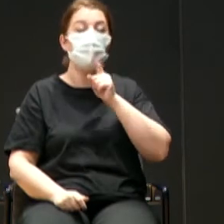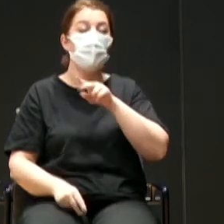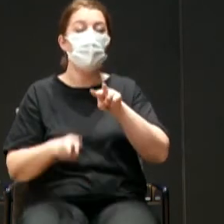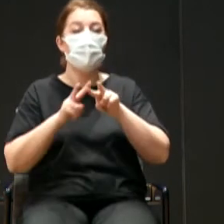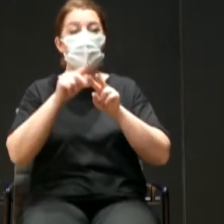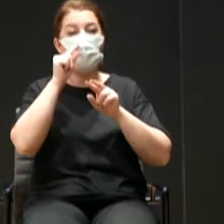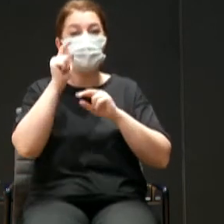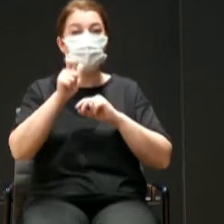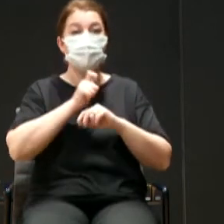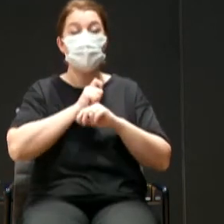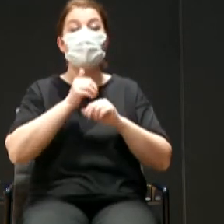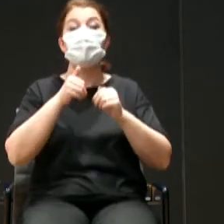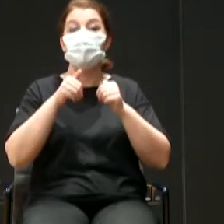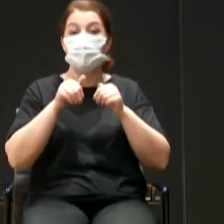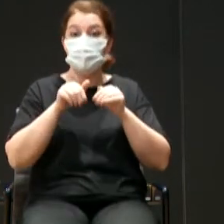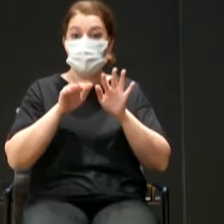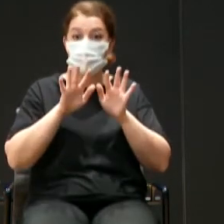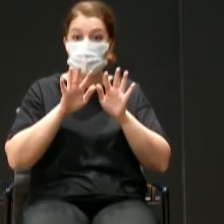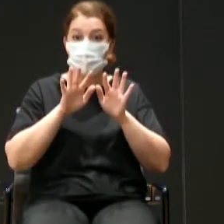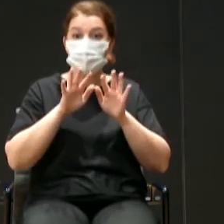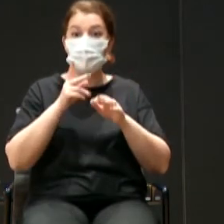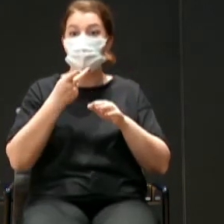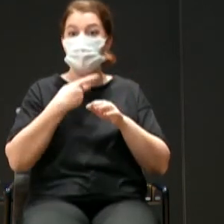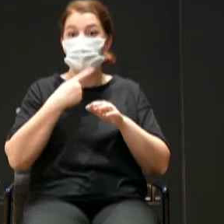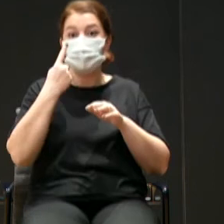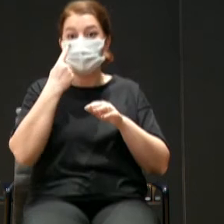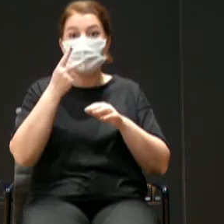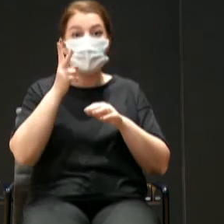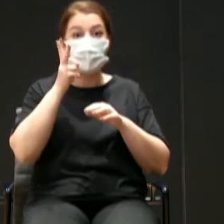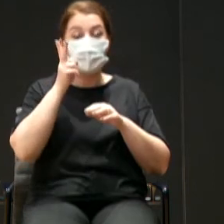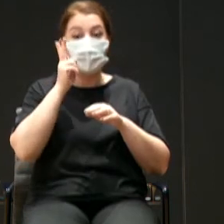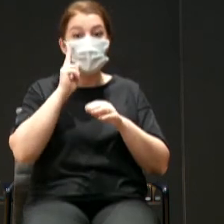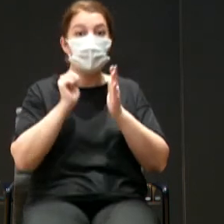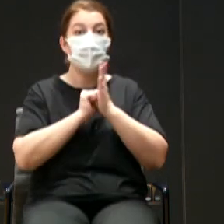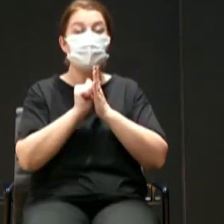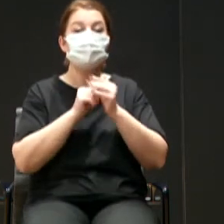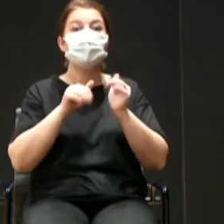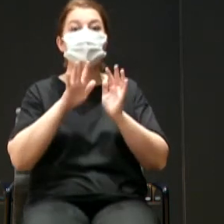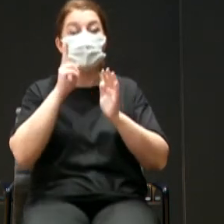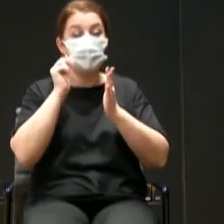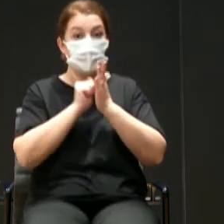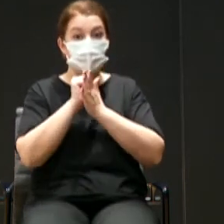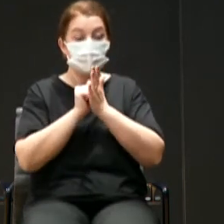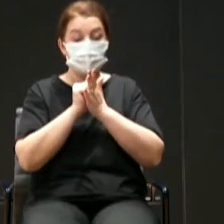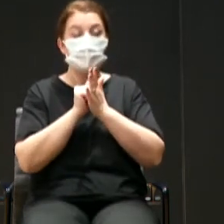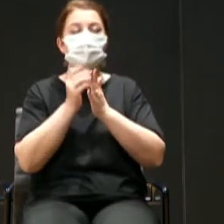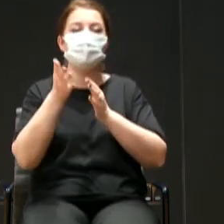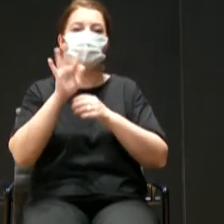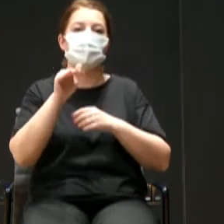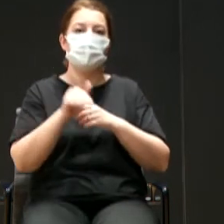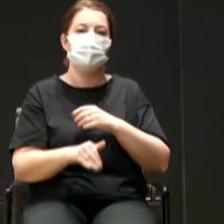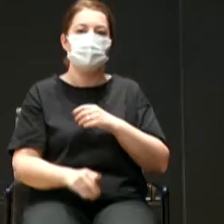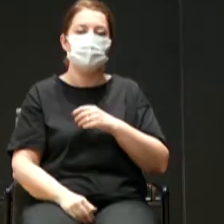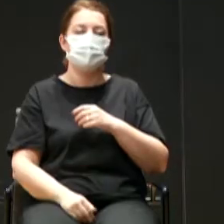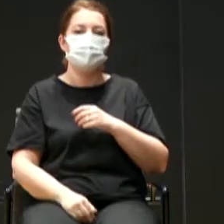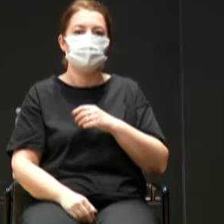cevabını burada açık açık vermeden bana göre temizlenmiş değil. Gitsin temizlensin öyle gelsin. Aklansın öyle gelsin. Neşet Bey o